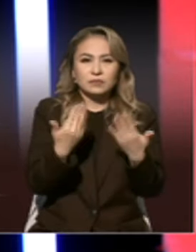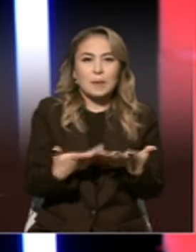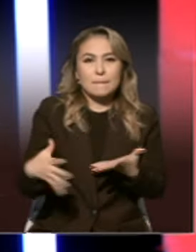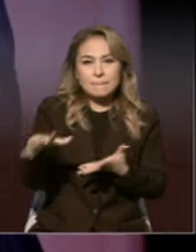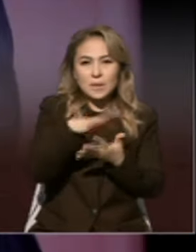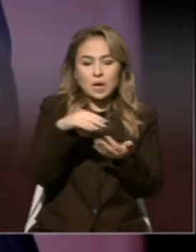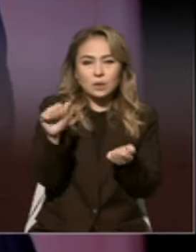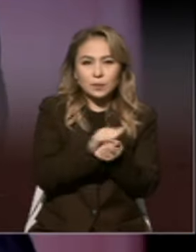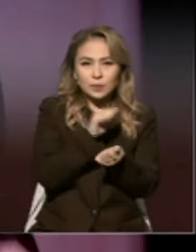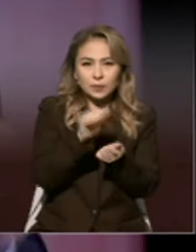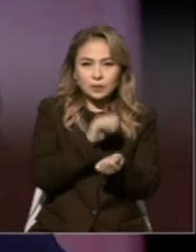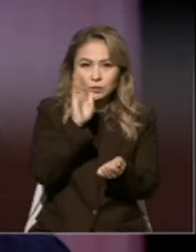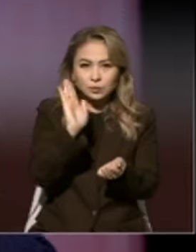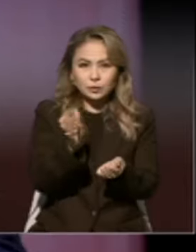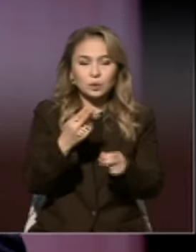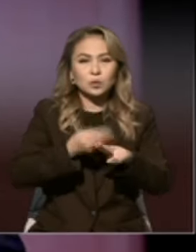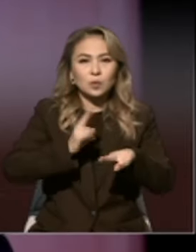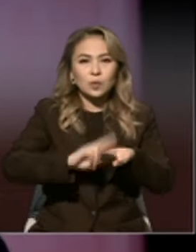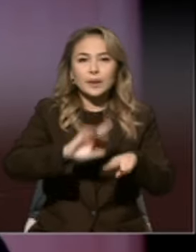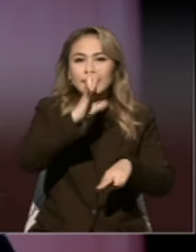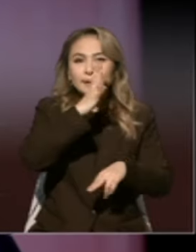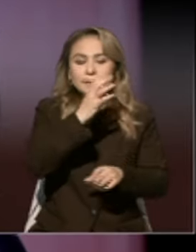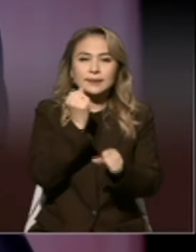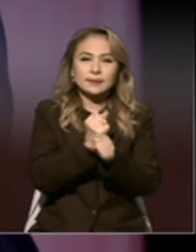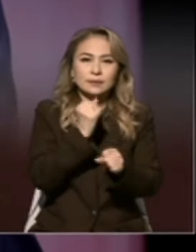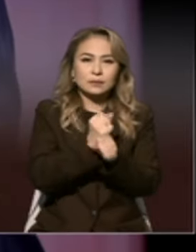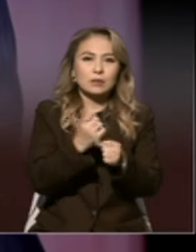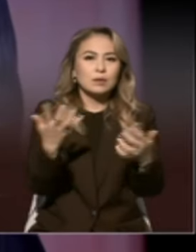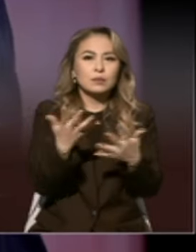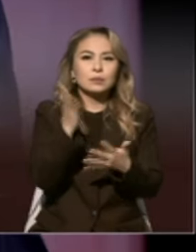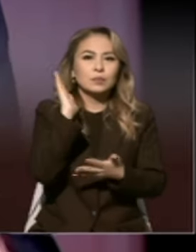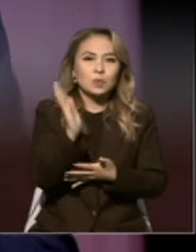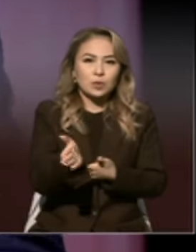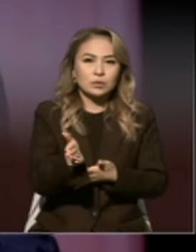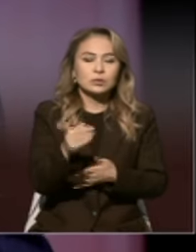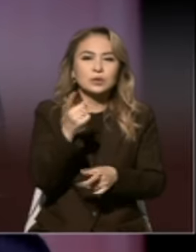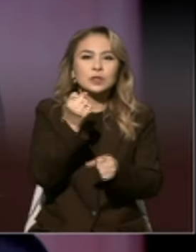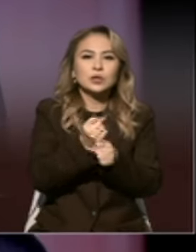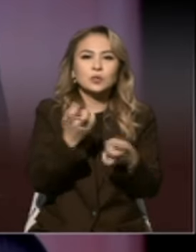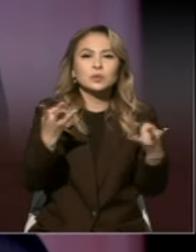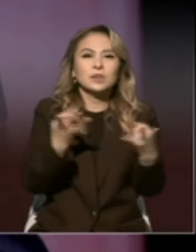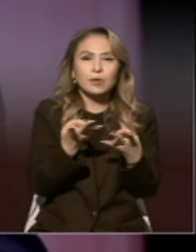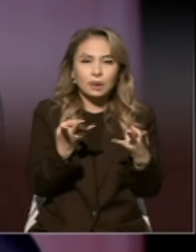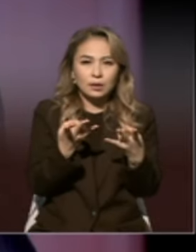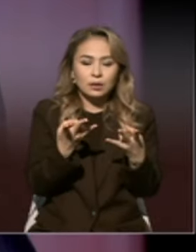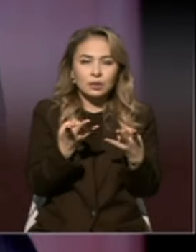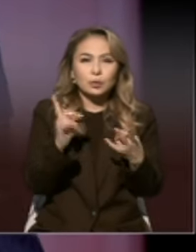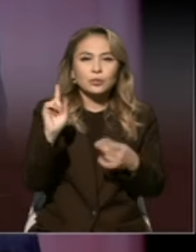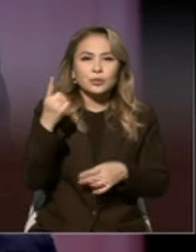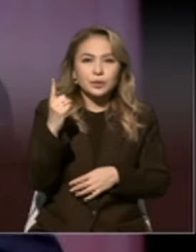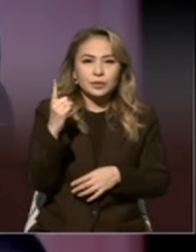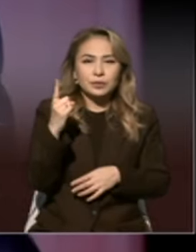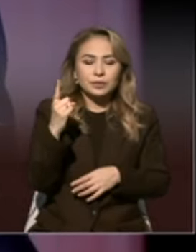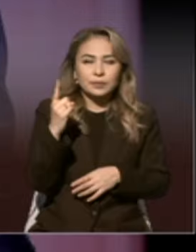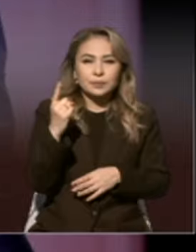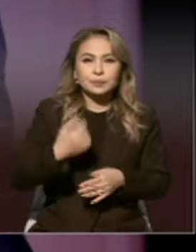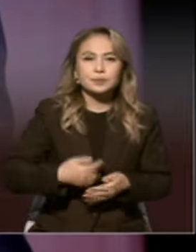барлығы құрғайды. Ол сол кездегі істеріміз қандай болады? Не істеуіміз керек? Өйткені